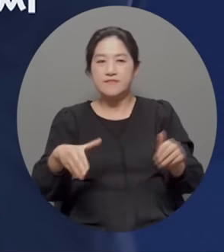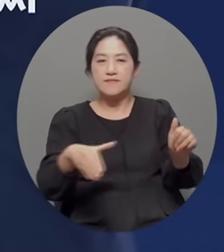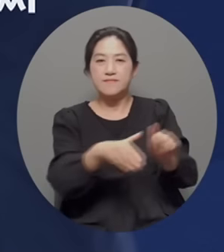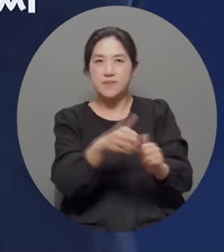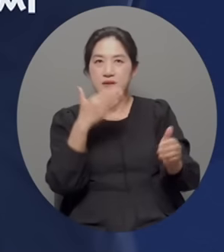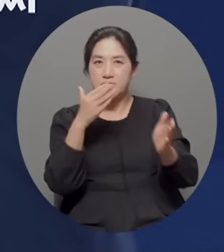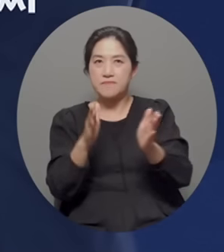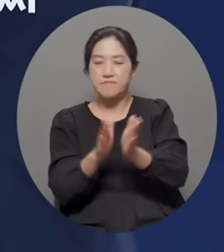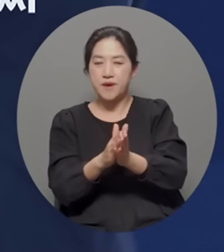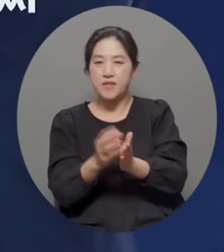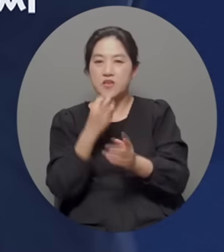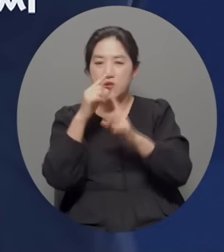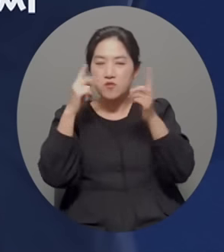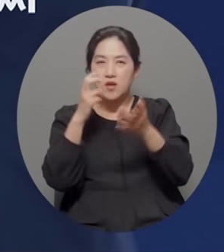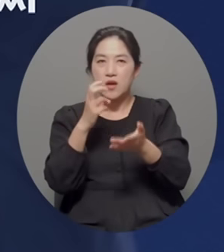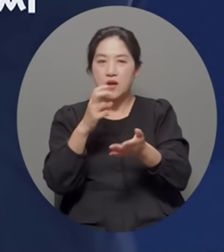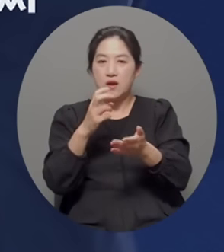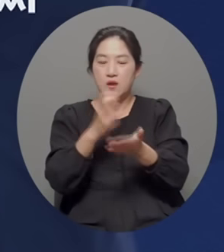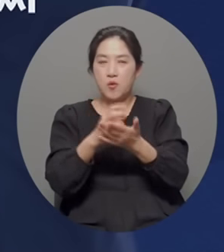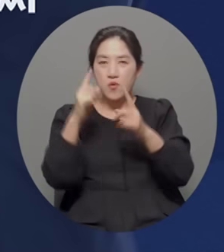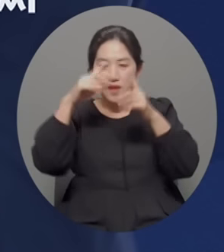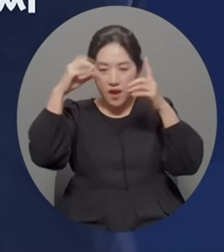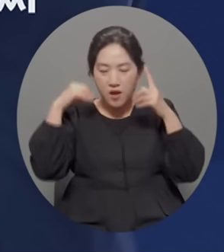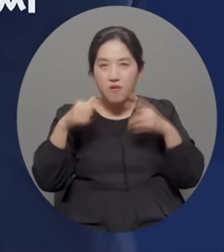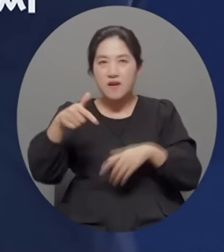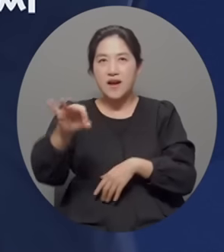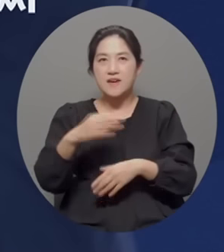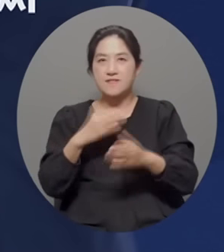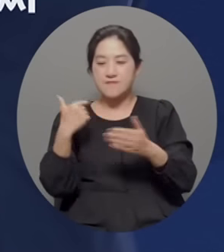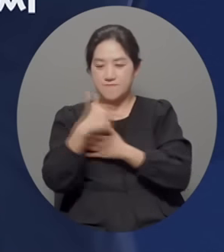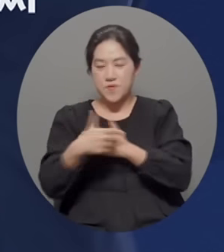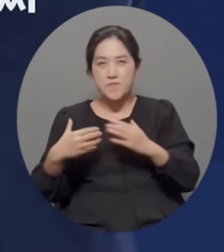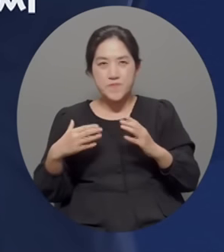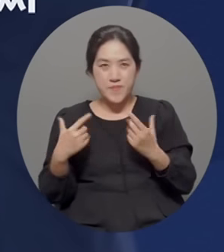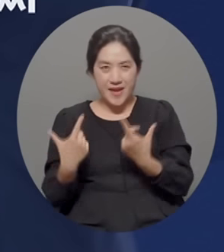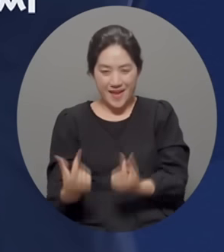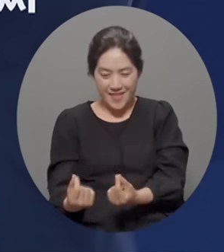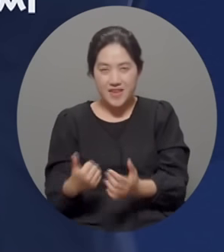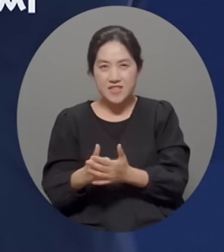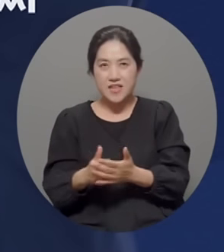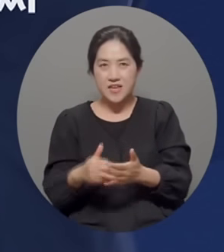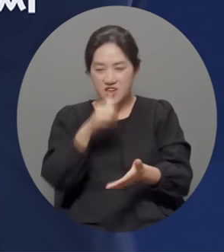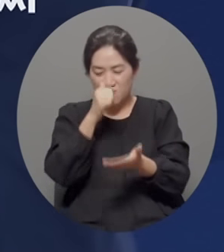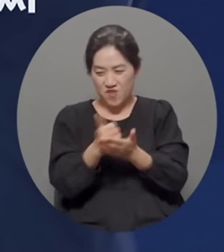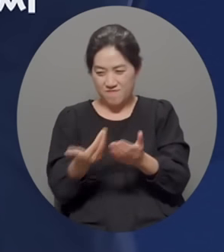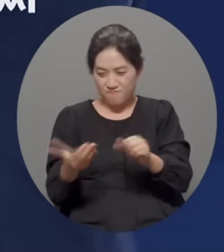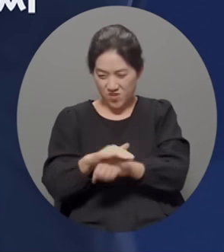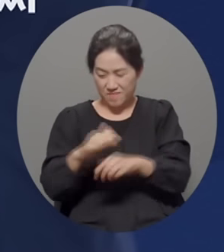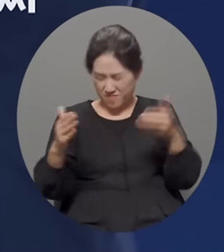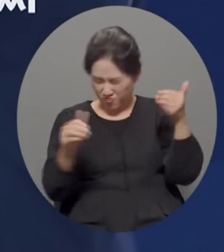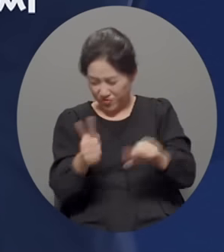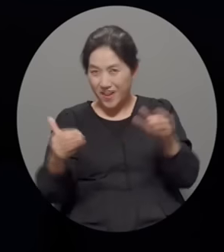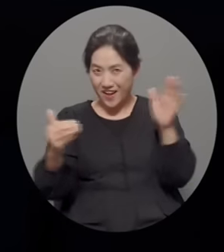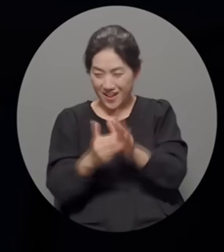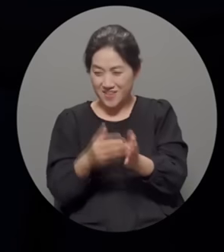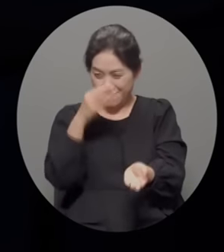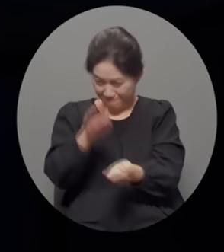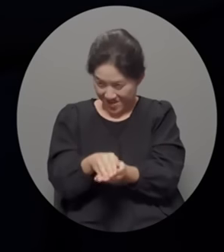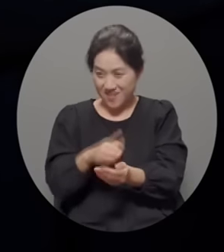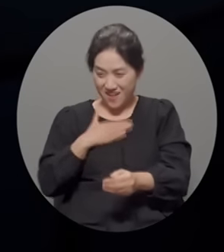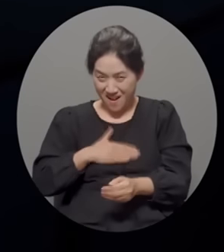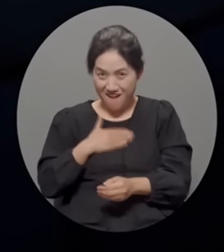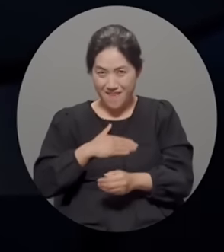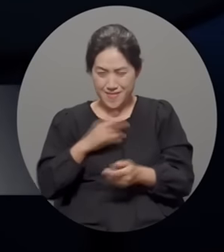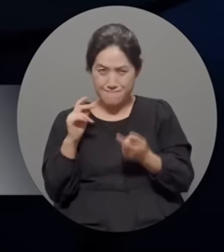로스쿨 졸업생 강모 씨와 우리는 한 몸, 범행은 무덤까지 가져가라며 끈끈한 관계를 유지했습니다.